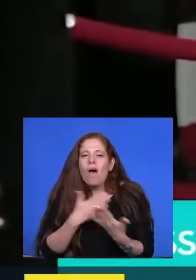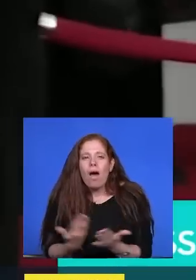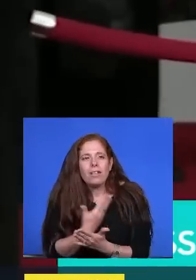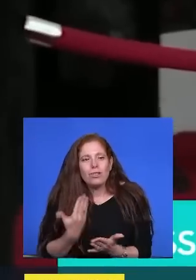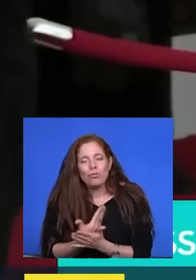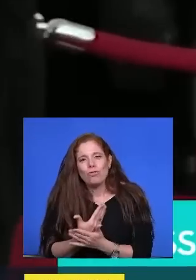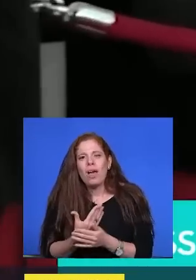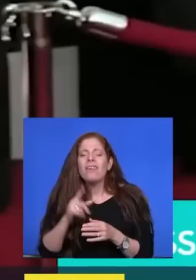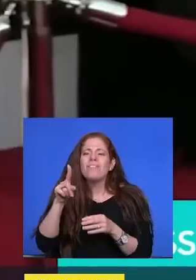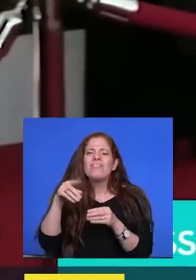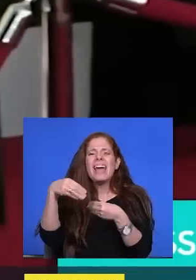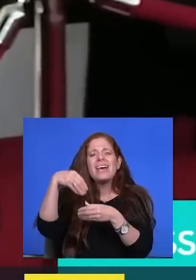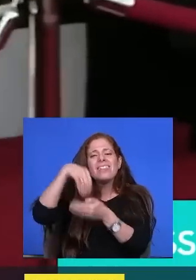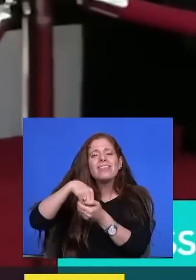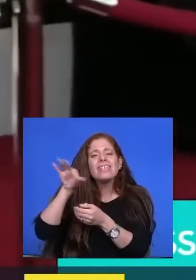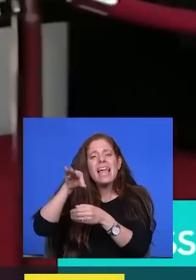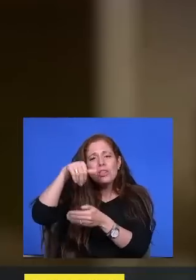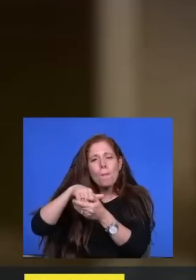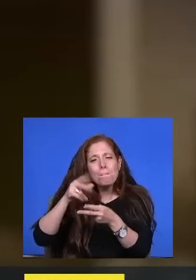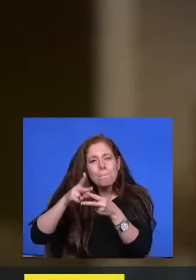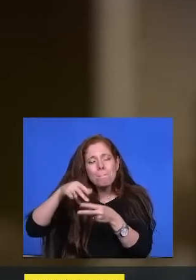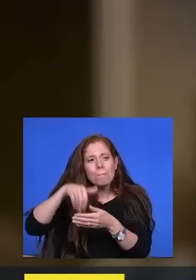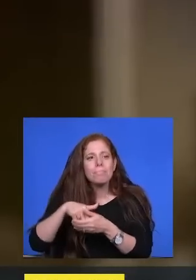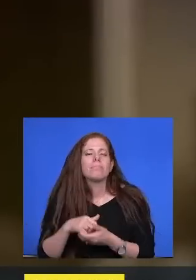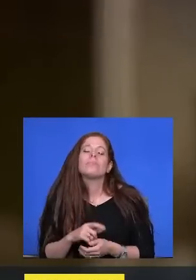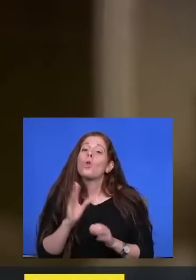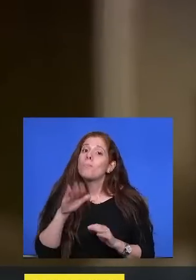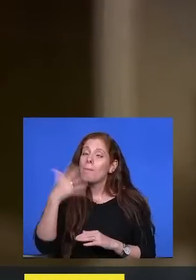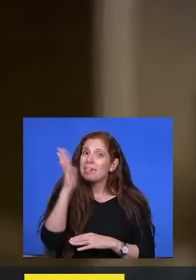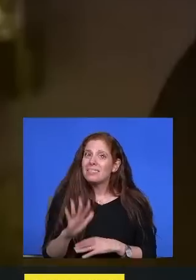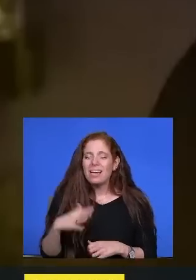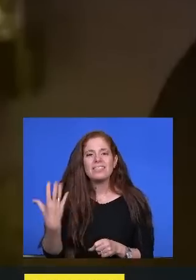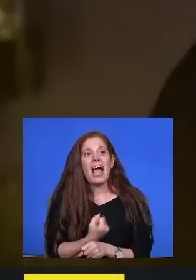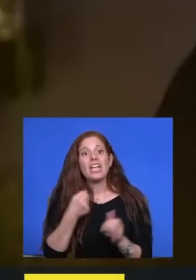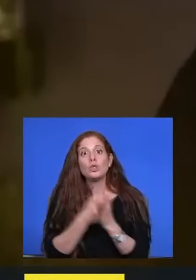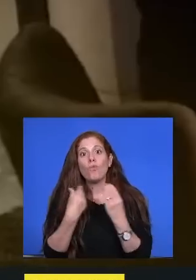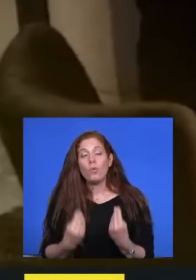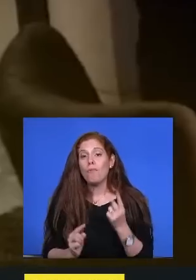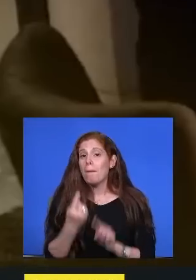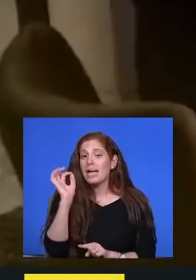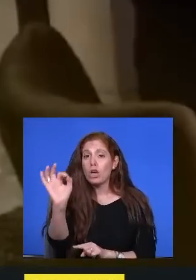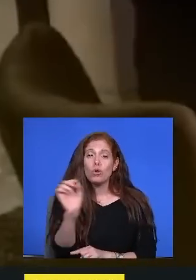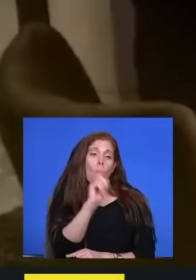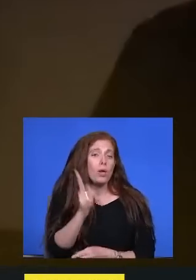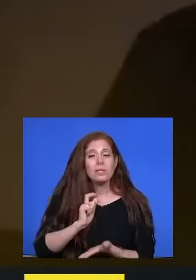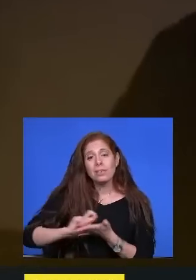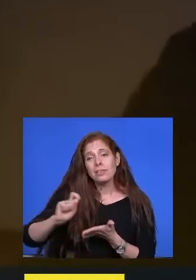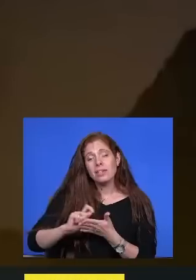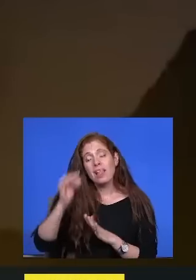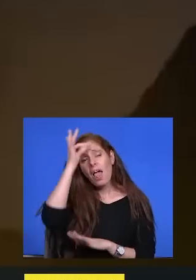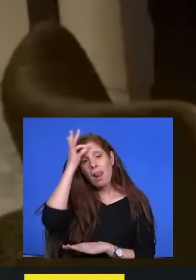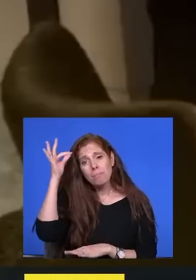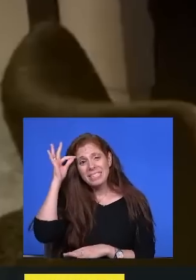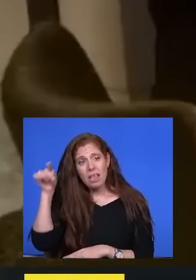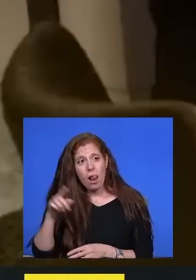titanium. אמנם הסרט שאליו נקלע ג'רמי רנר זכה לסוף טוב, אבל במקרה שלו לא היה צריך תסריטאי, אלא הרבה מזל. You look at the